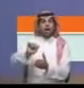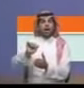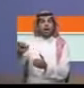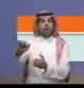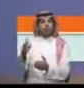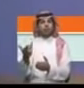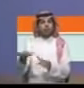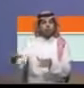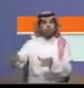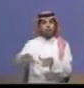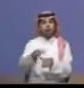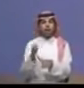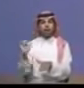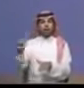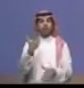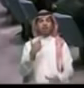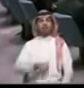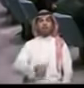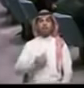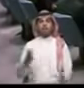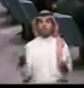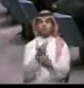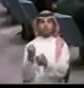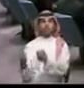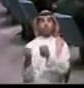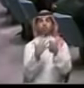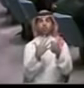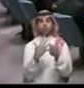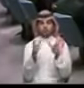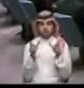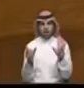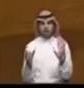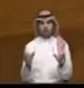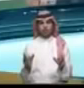ورأس عيسى لفترة أولية مدتها 6 أشهر.